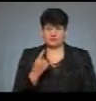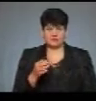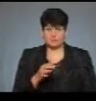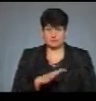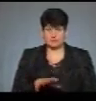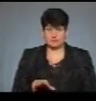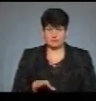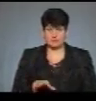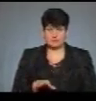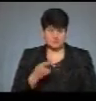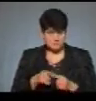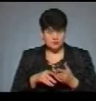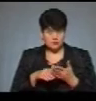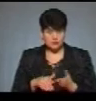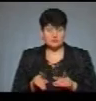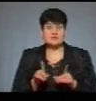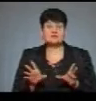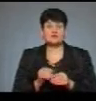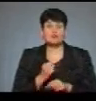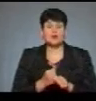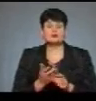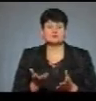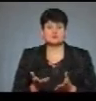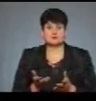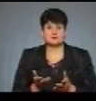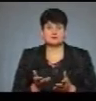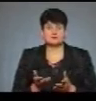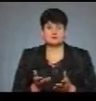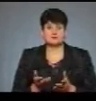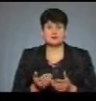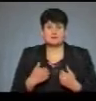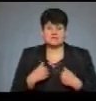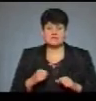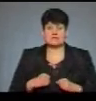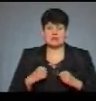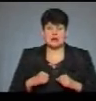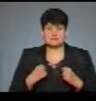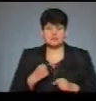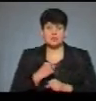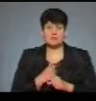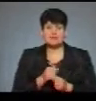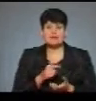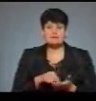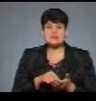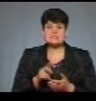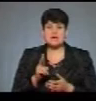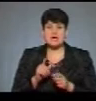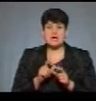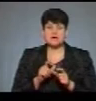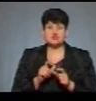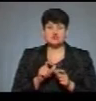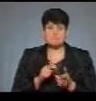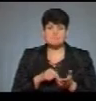це меценати, це співпраця, як відбувається? Дивіться, ми стараємося робити містечко